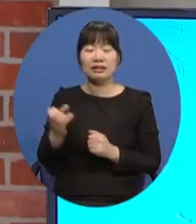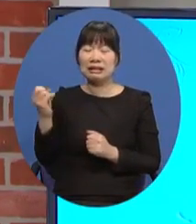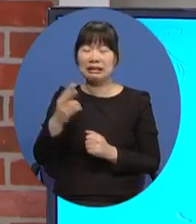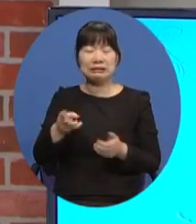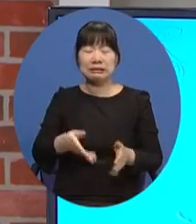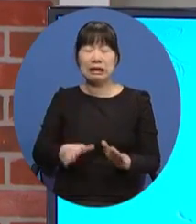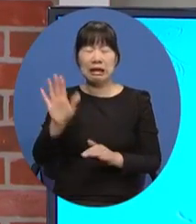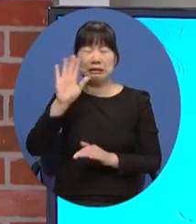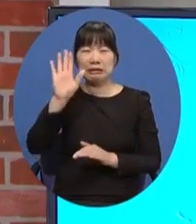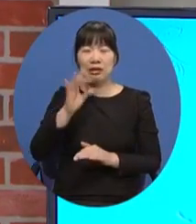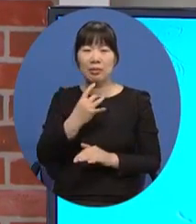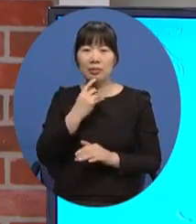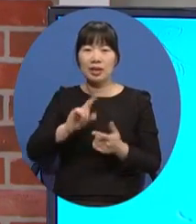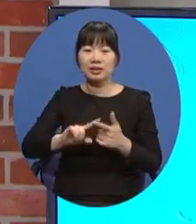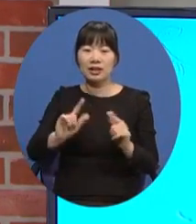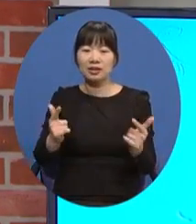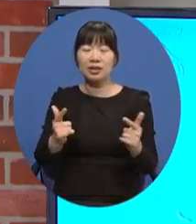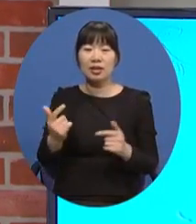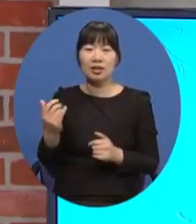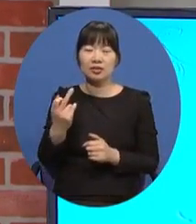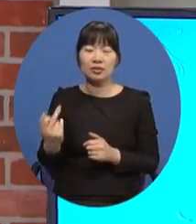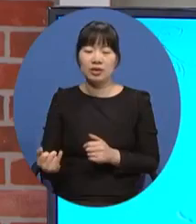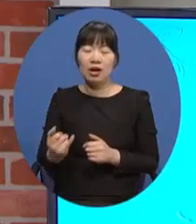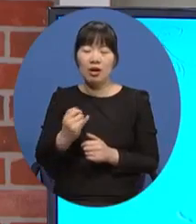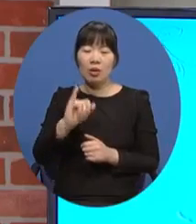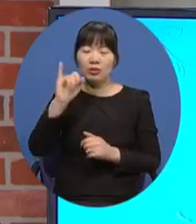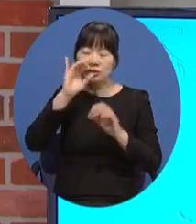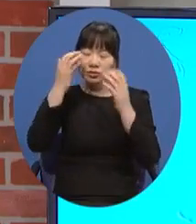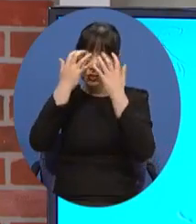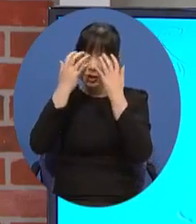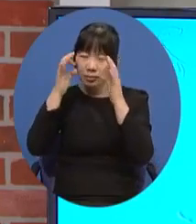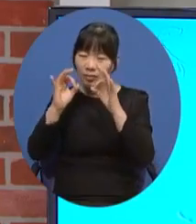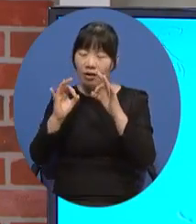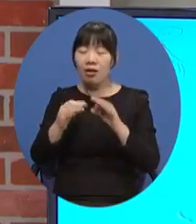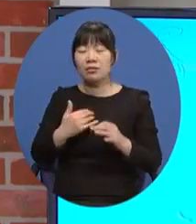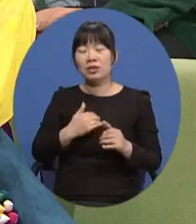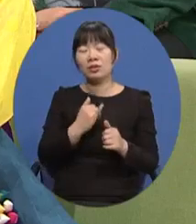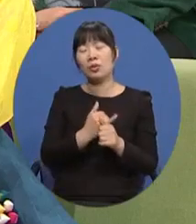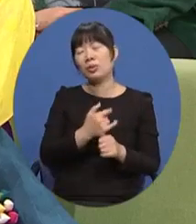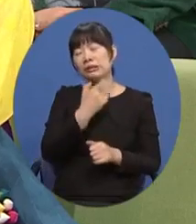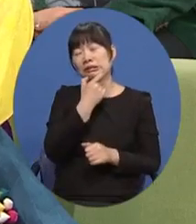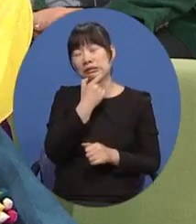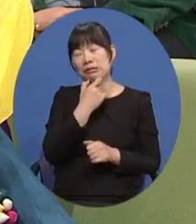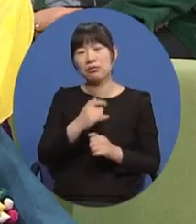하겠다. 그것뿐입니까? 또 동생도 언니 고생하는 거 보니까 아이고, 나는 아예 뭐 결혼도 안 하겠다.